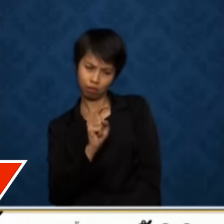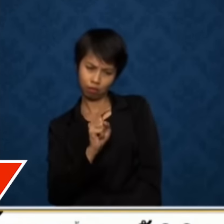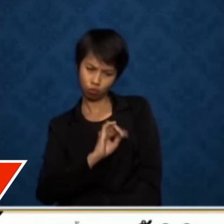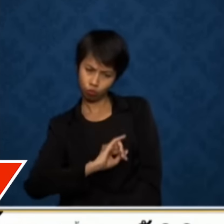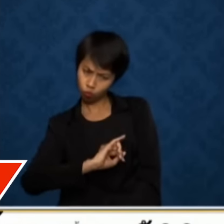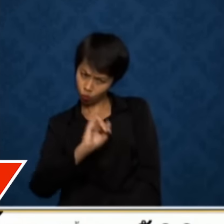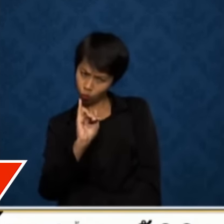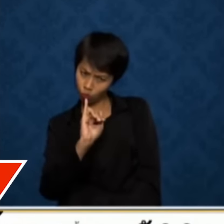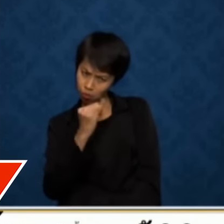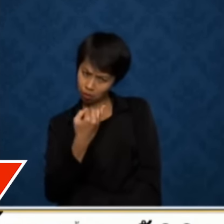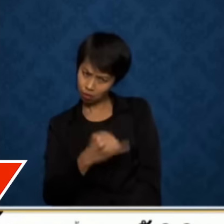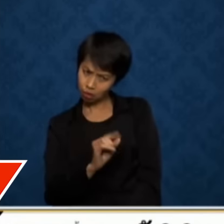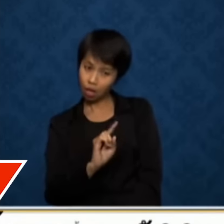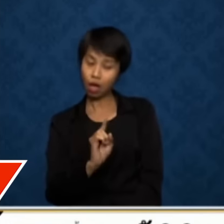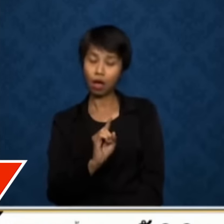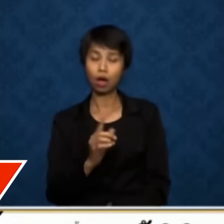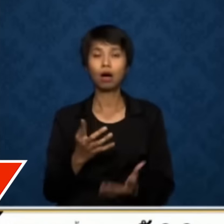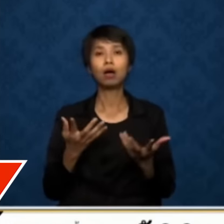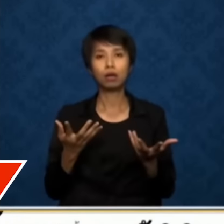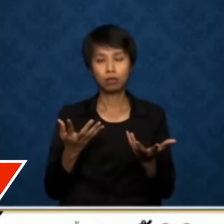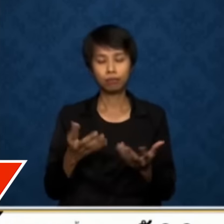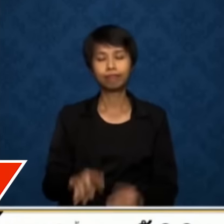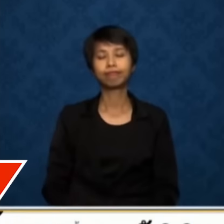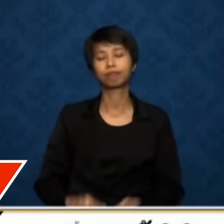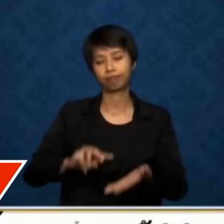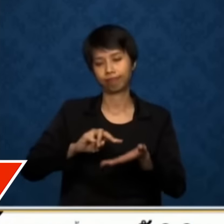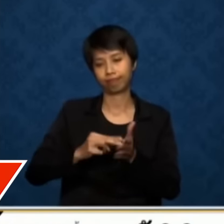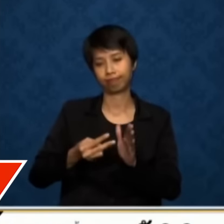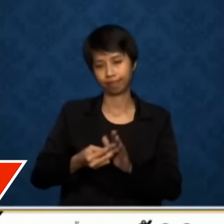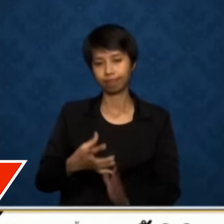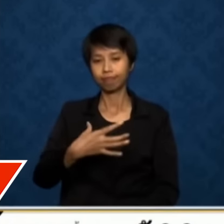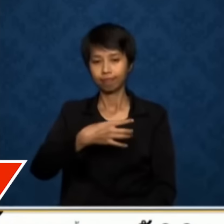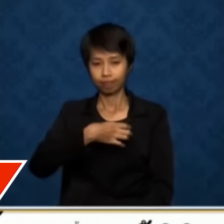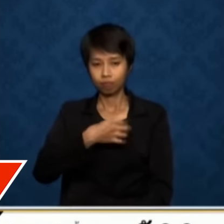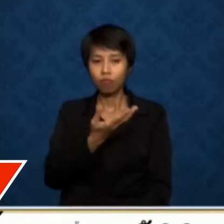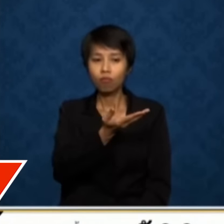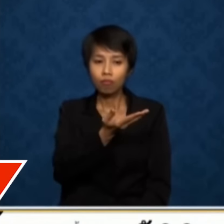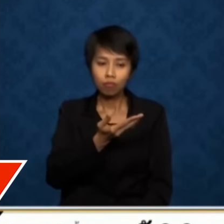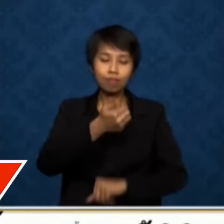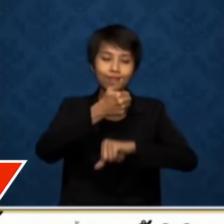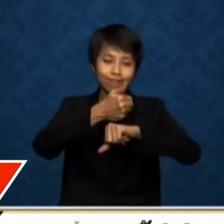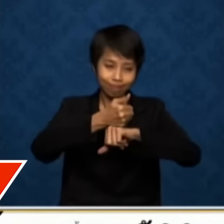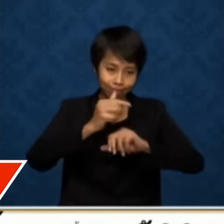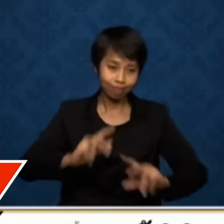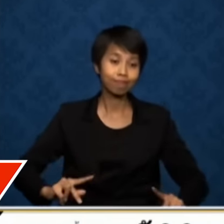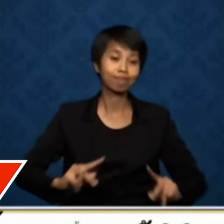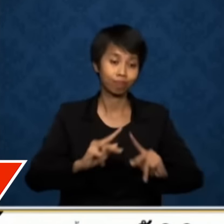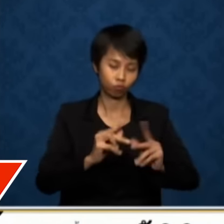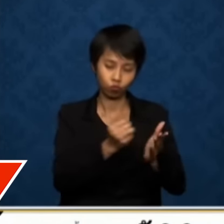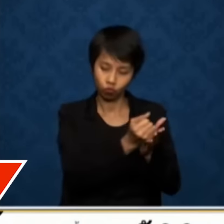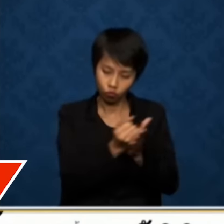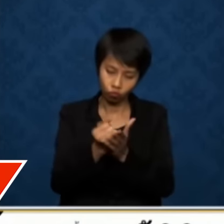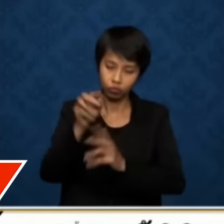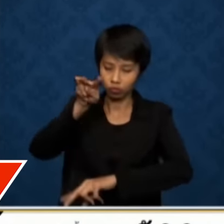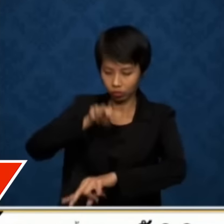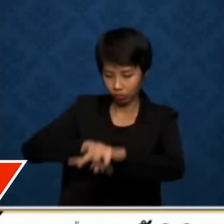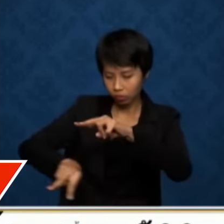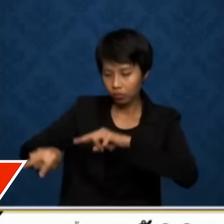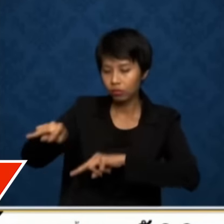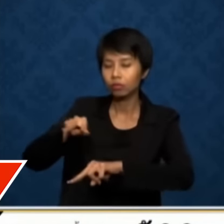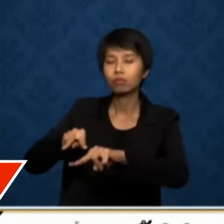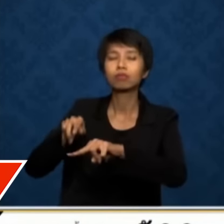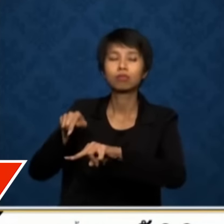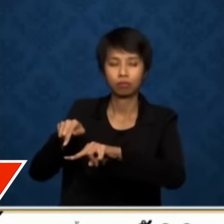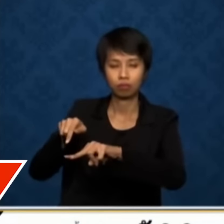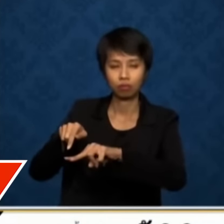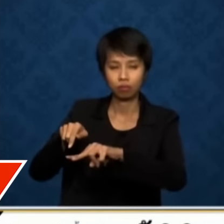นี่ตรงนั้นเนี่ยก็อยากจะให้ท่านรัฐมนตรีเนี่ยนะครับช่วยไปตรวจสอบดำเนินการหาข้อเท็